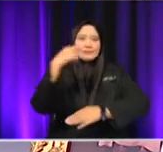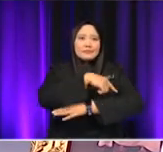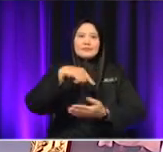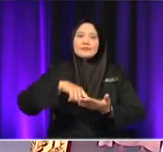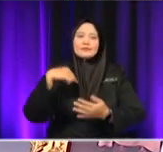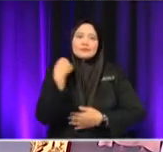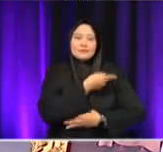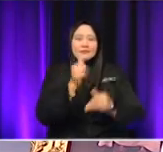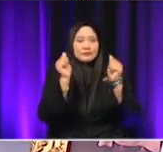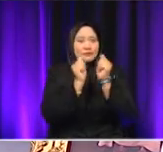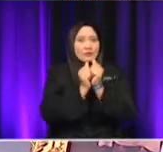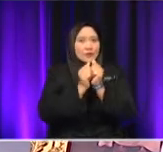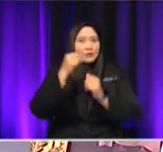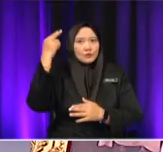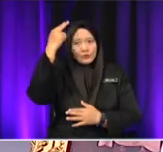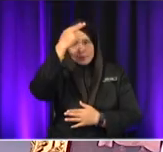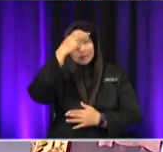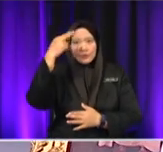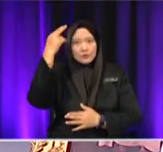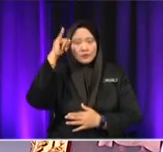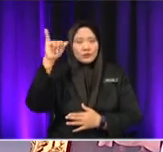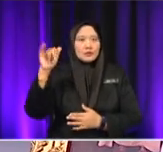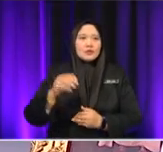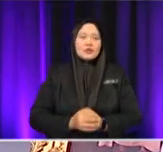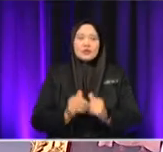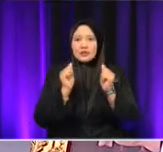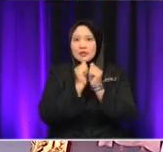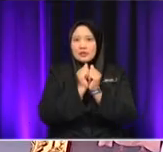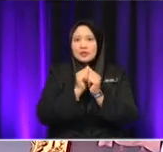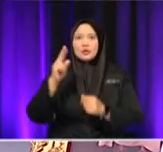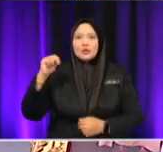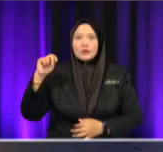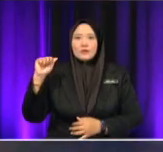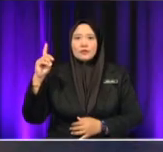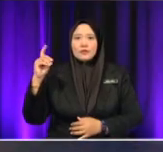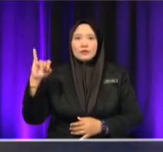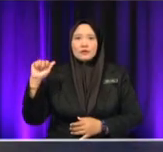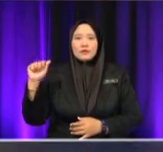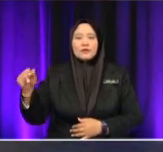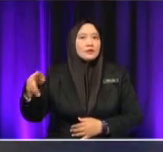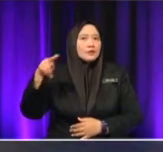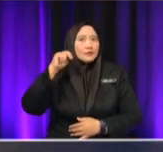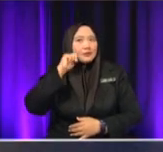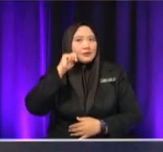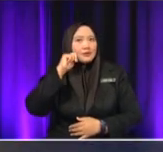Ustadzah kesayangan kita yaitu Ustadzah Nurul Nadia Abdul Latif apa kabar